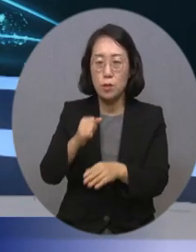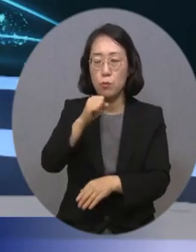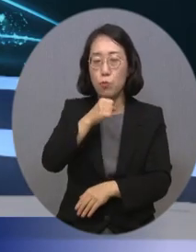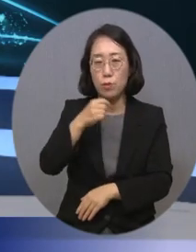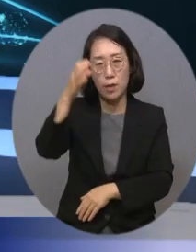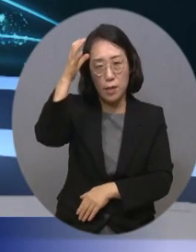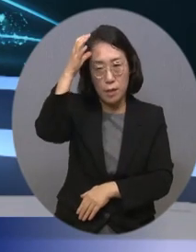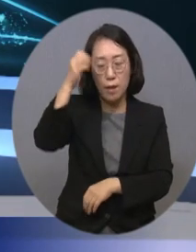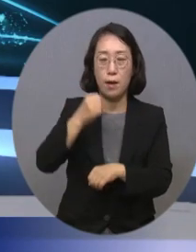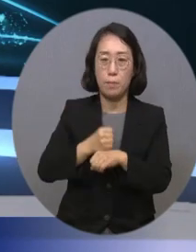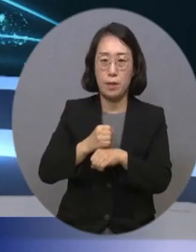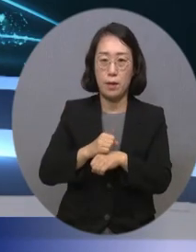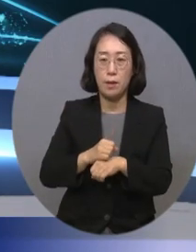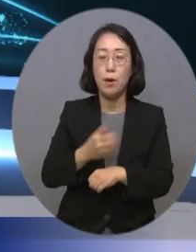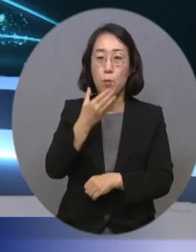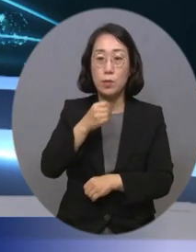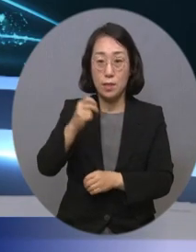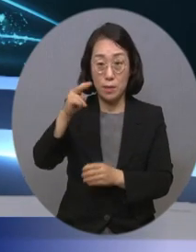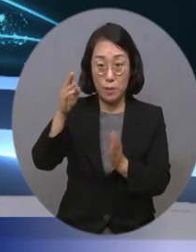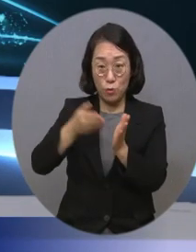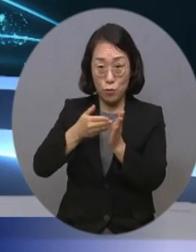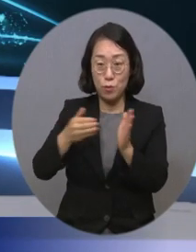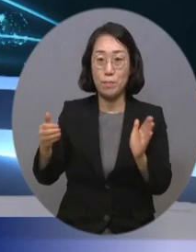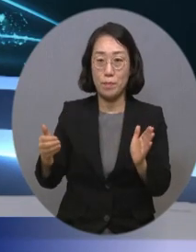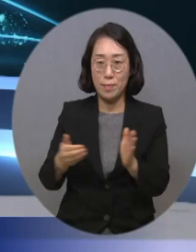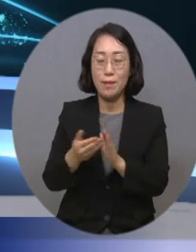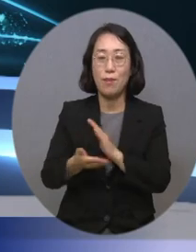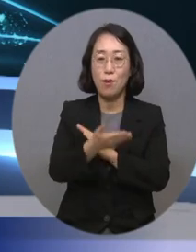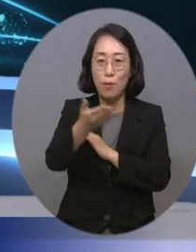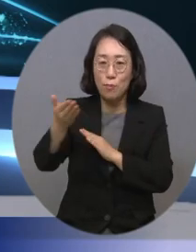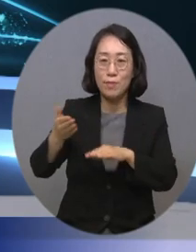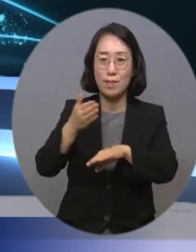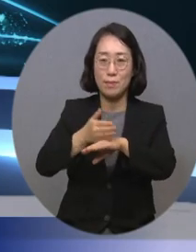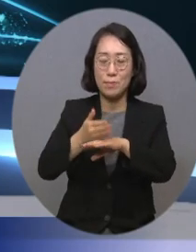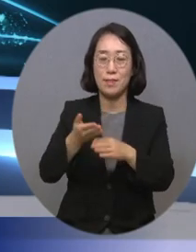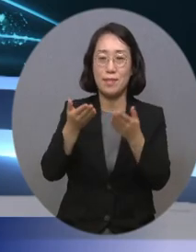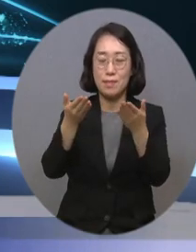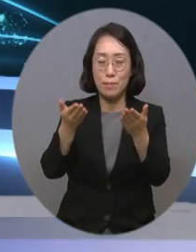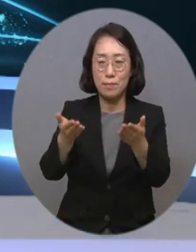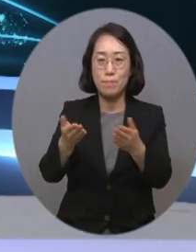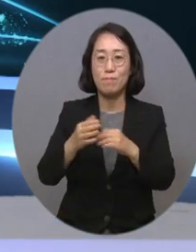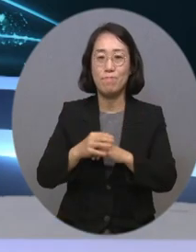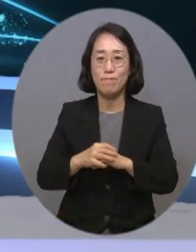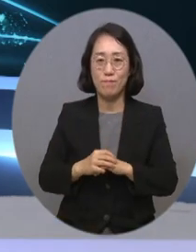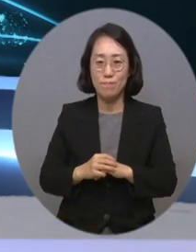바랍니다. 이상 복지TV 뉴스를 마칩니다. 시청해주신 여러분 고맙습니다.